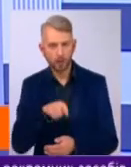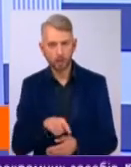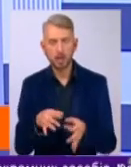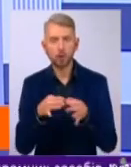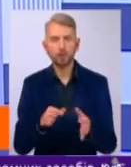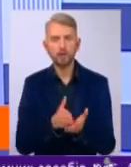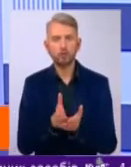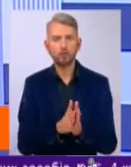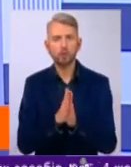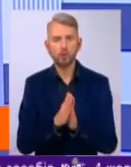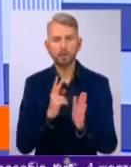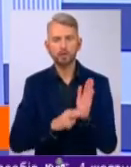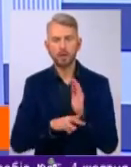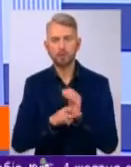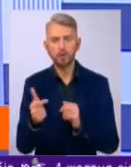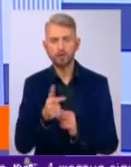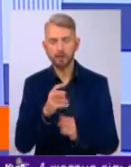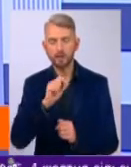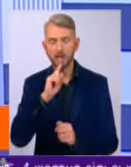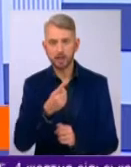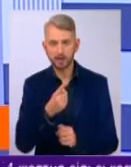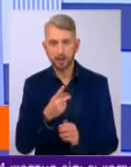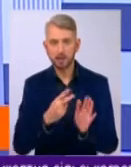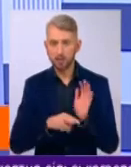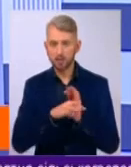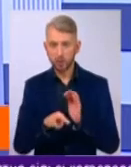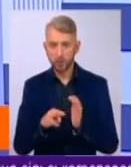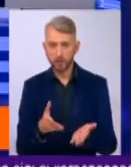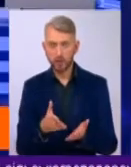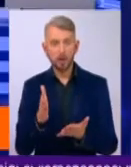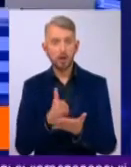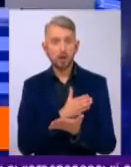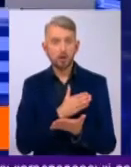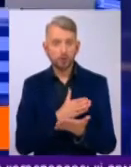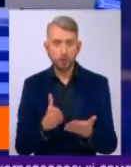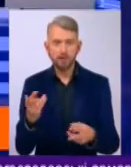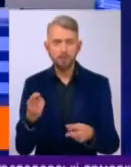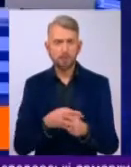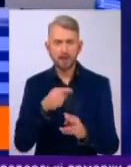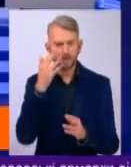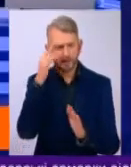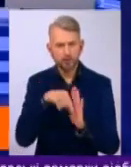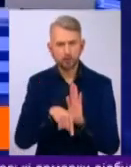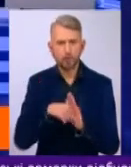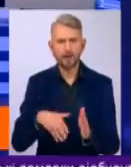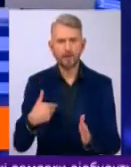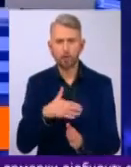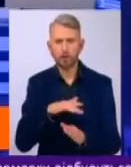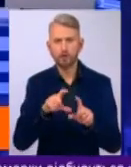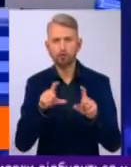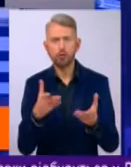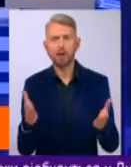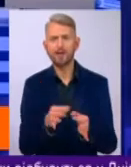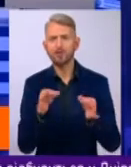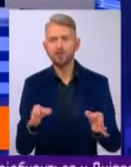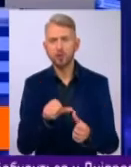дозвільна служба просить 70 мільйонів гривень на рік. 70 мільйонів. Зовсім безсенсова, некорисна структура, яка нічого